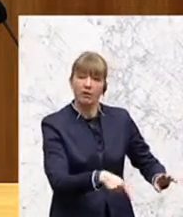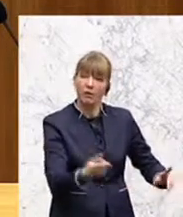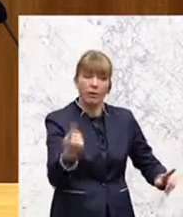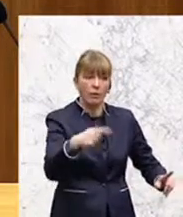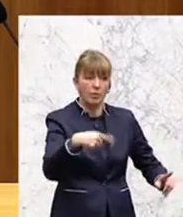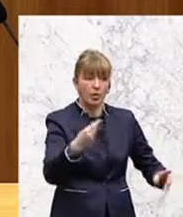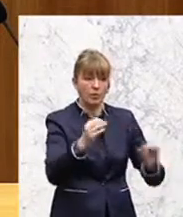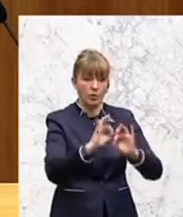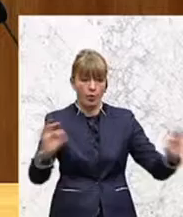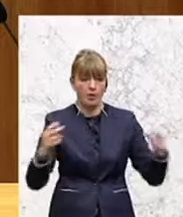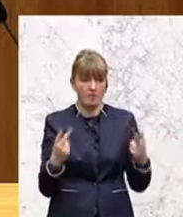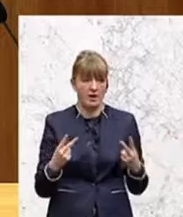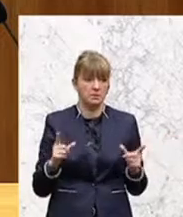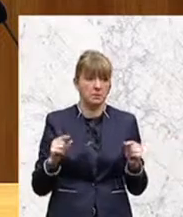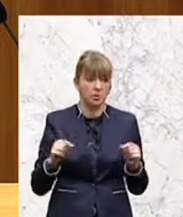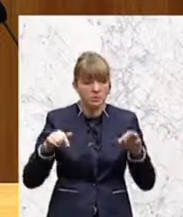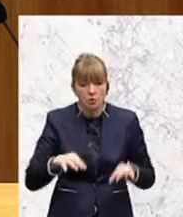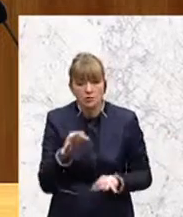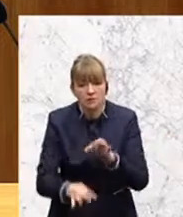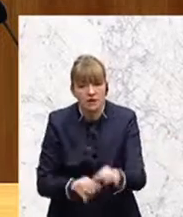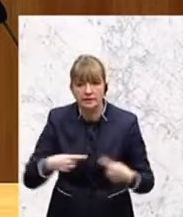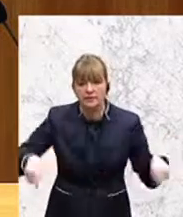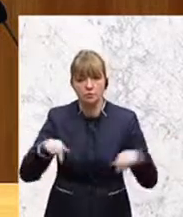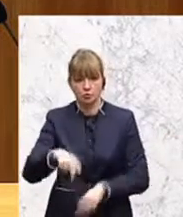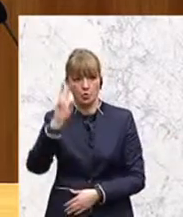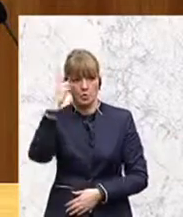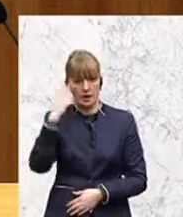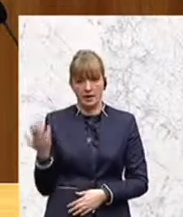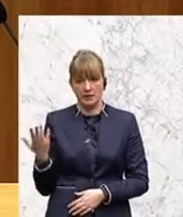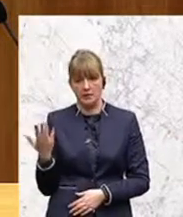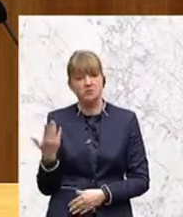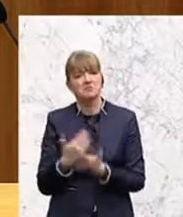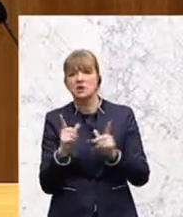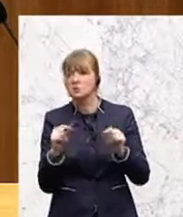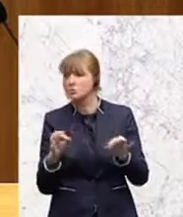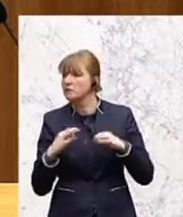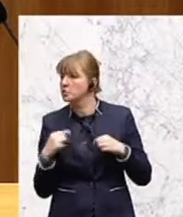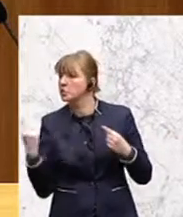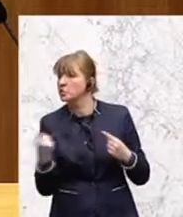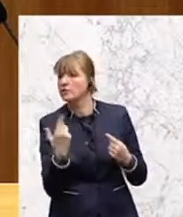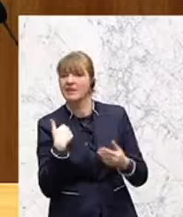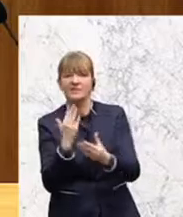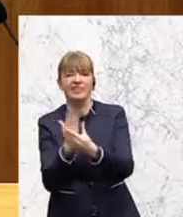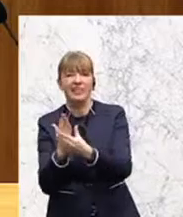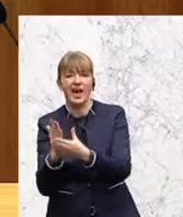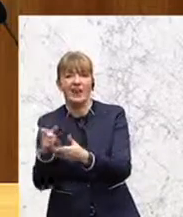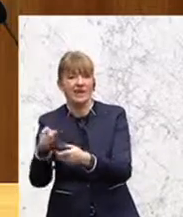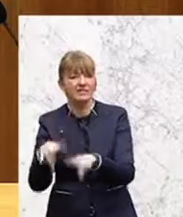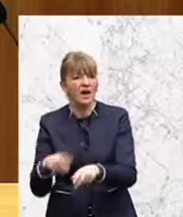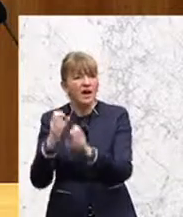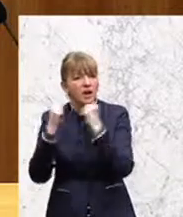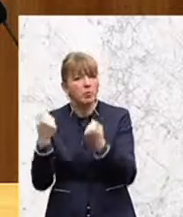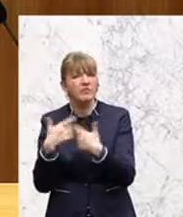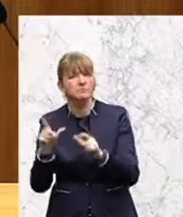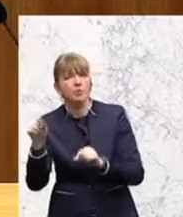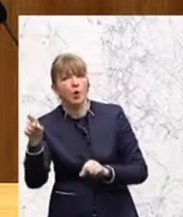wert sein. Das heißt, es muss eine strategische Überlegung für uns sein, was bedeutet das auch für die Anteile, die die Republik hat. Und es muss